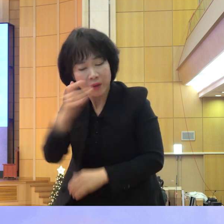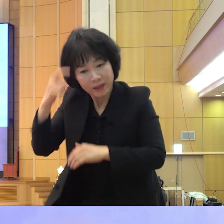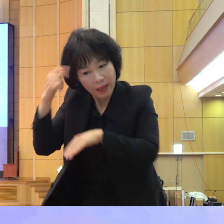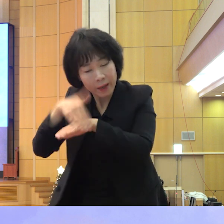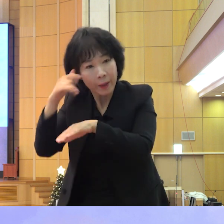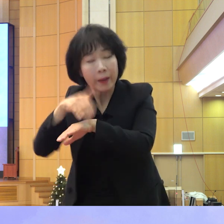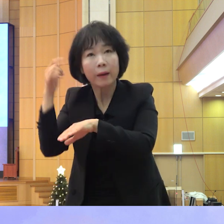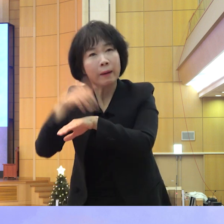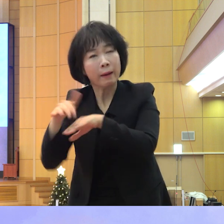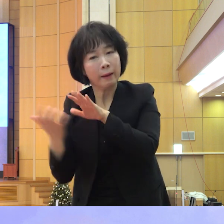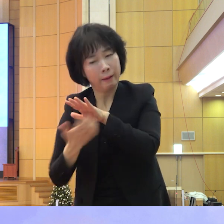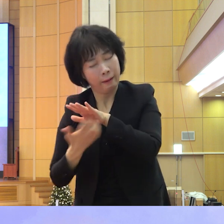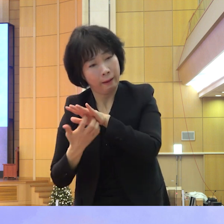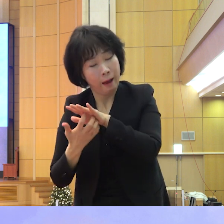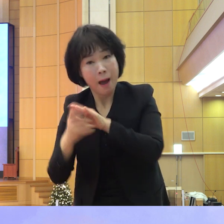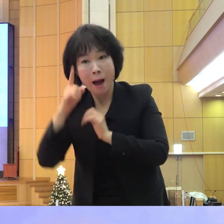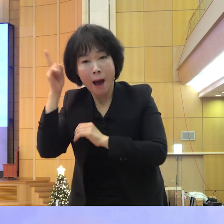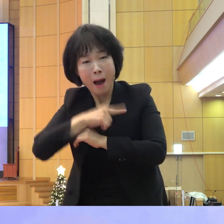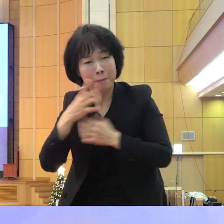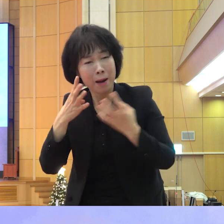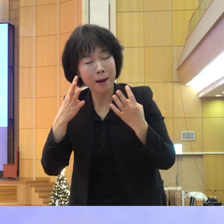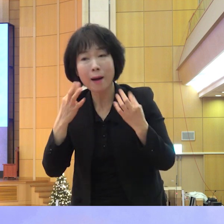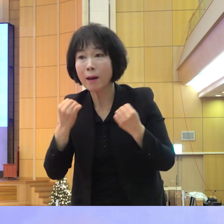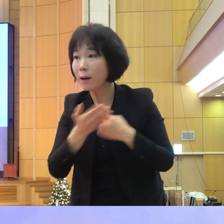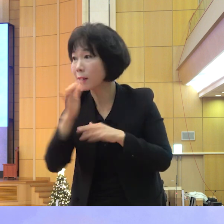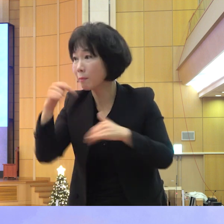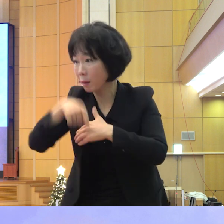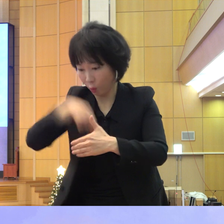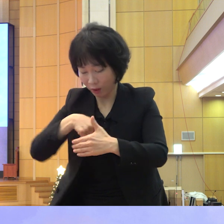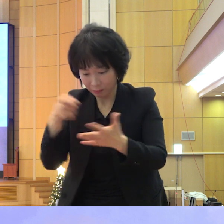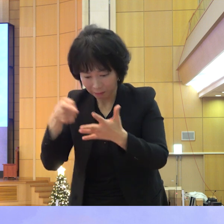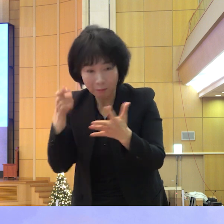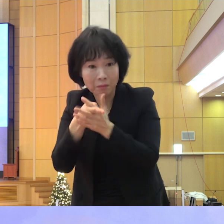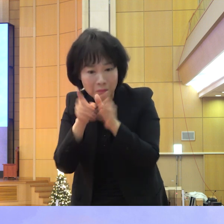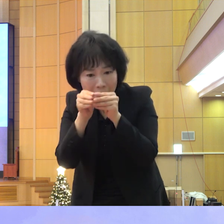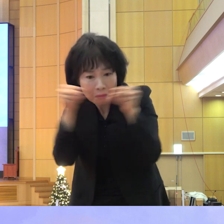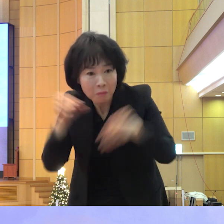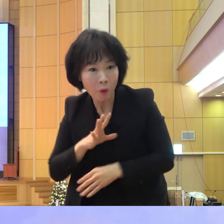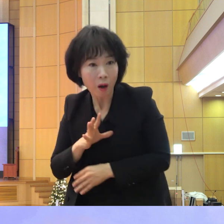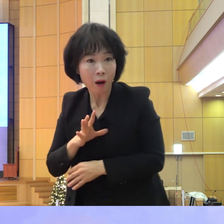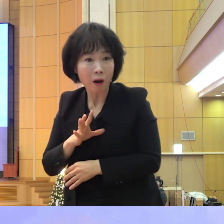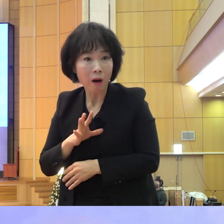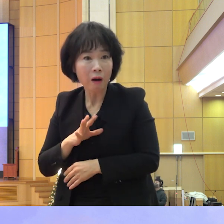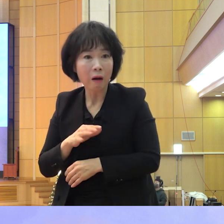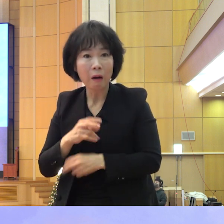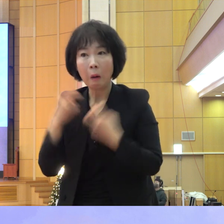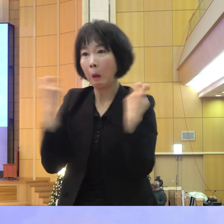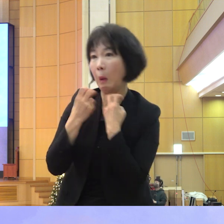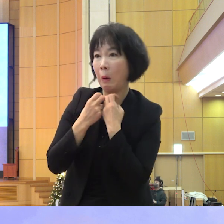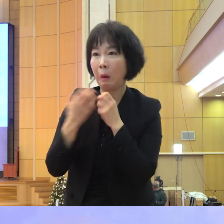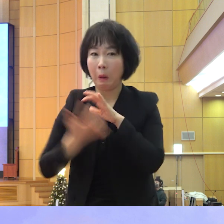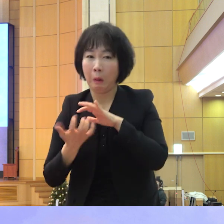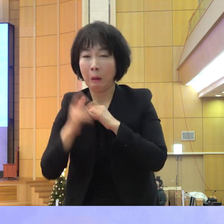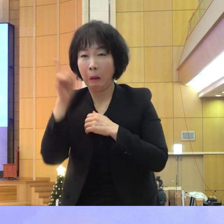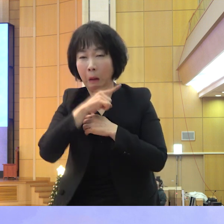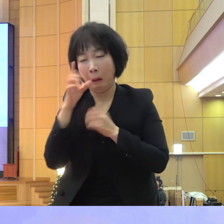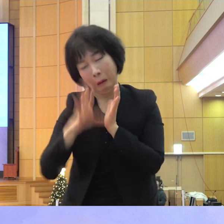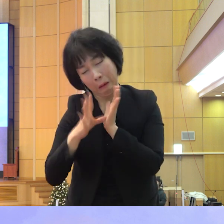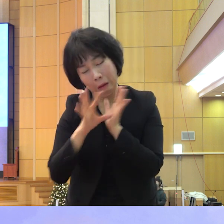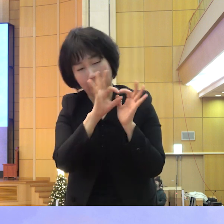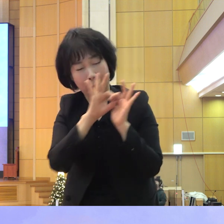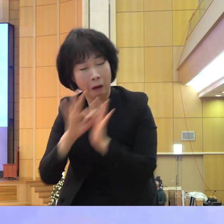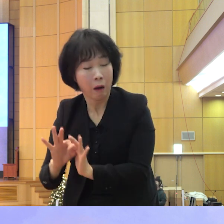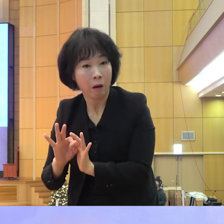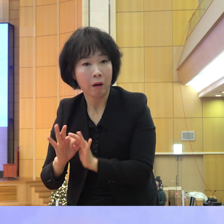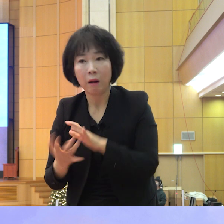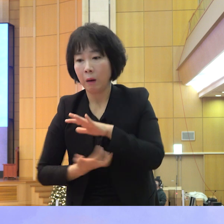계획이 항상 악할 뿌림을 보시고 세상이 완전히 죄악 세상으로 변해버렸고